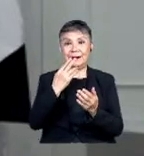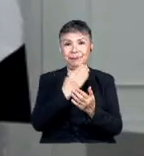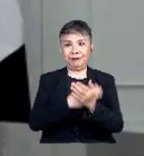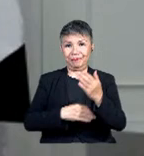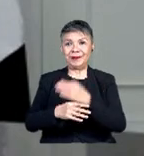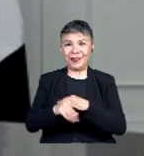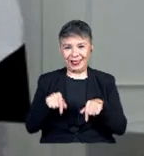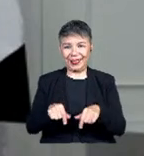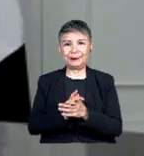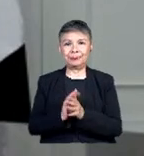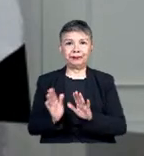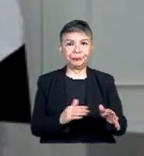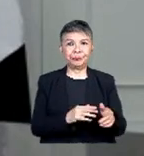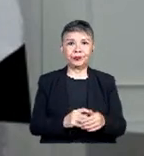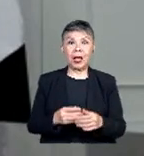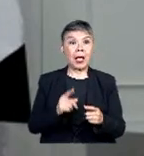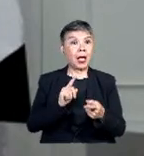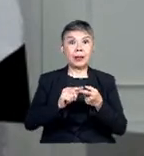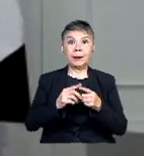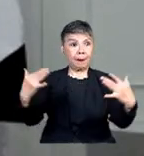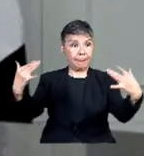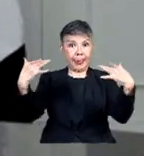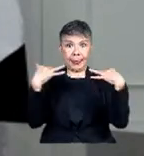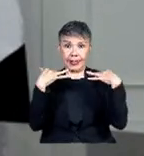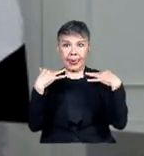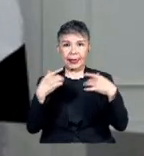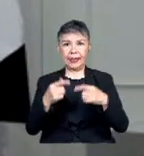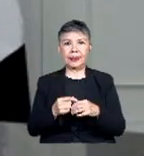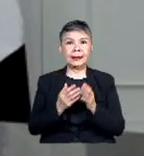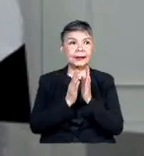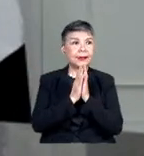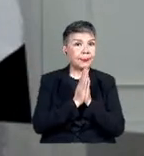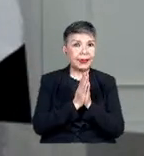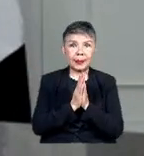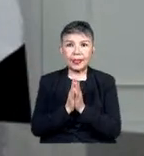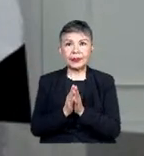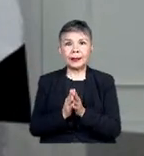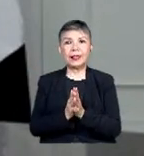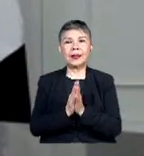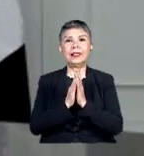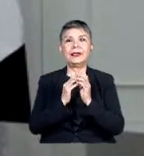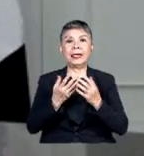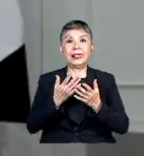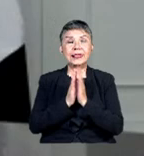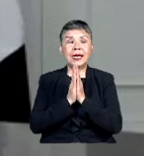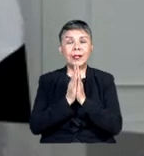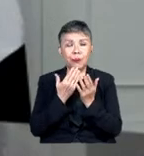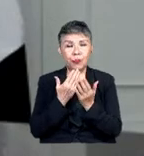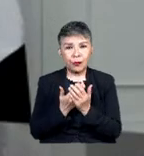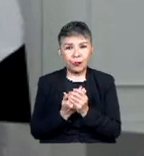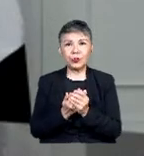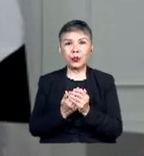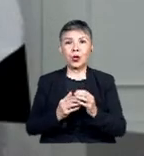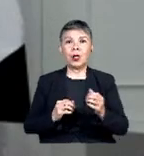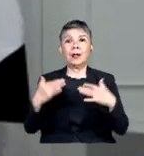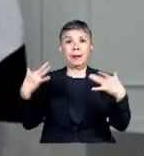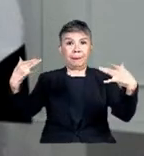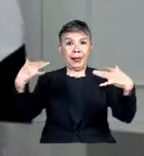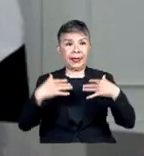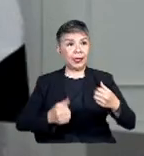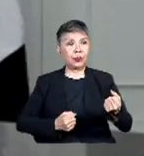Peparnas. Kemudian kepada teman-teman media, saya sekali lagi dengan kerendahan hati mohon